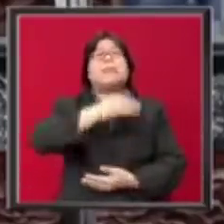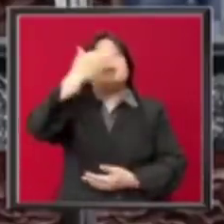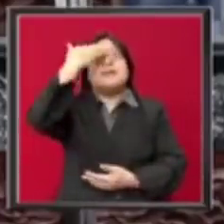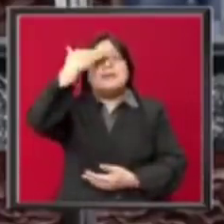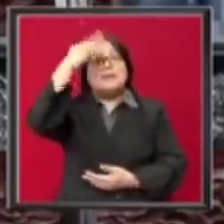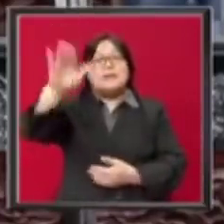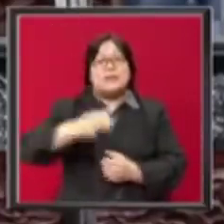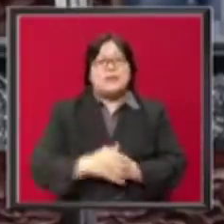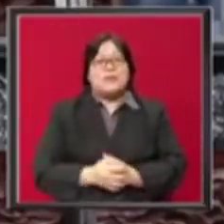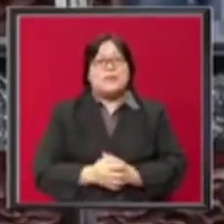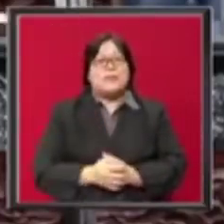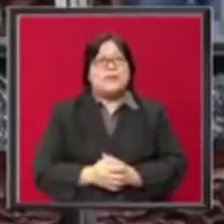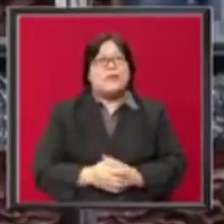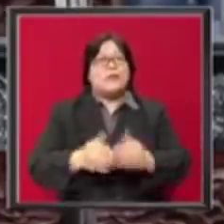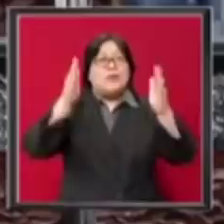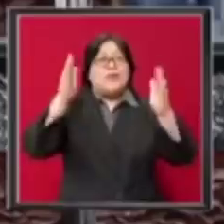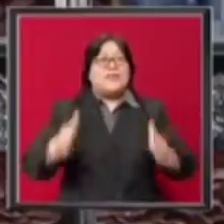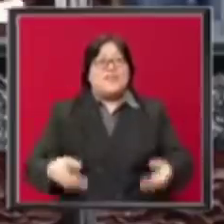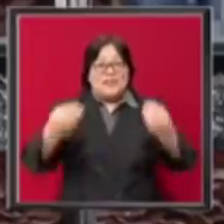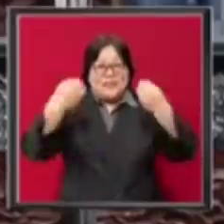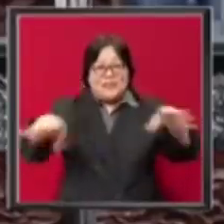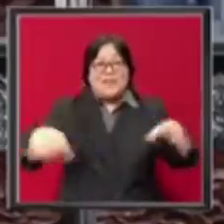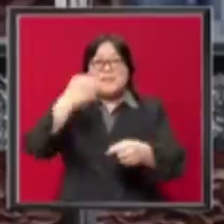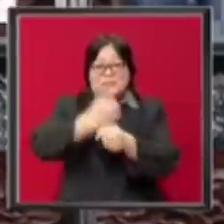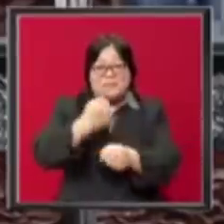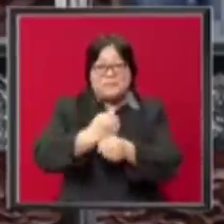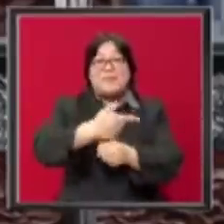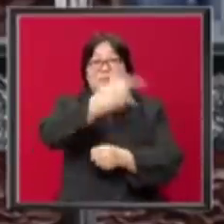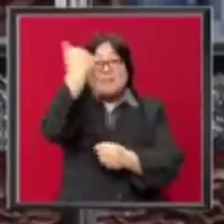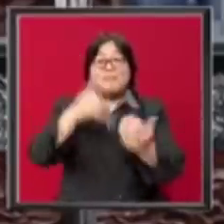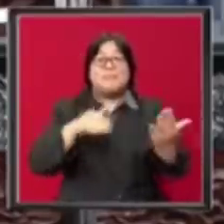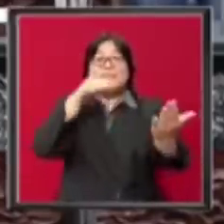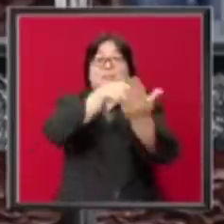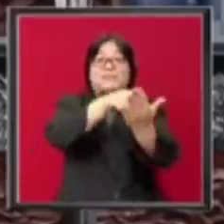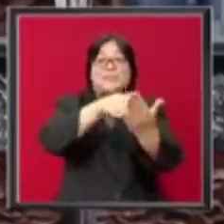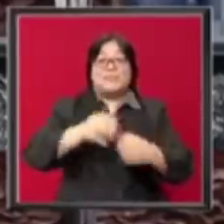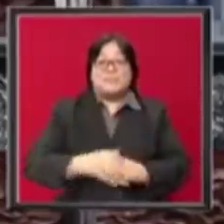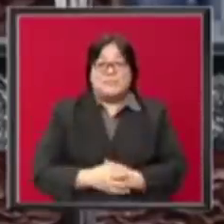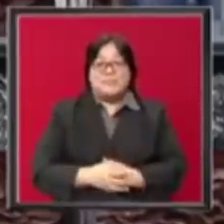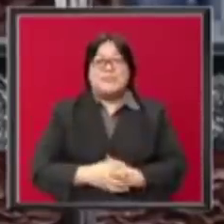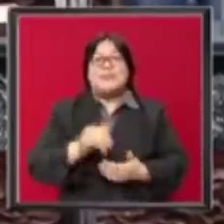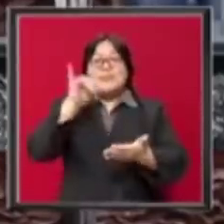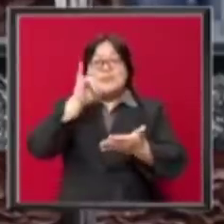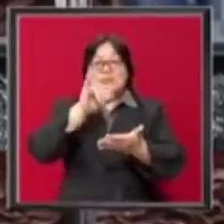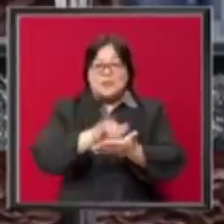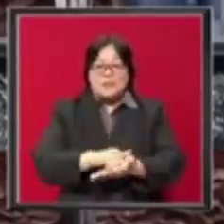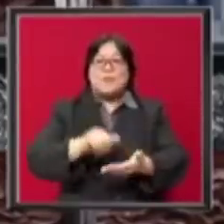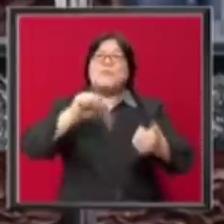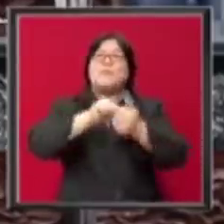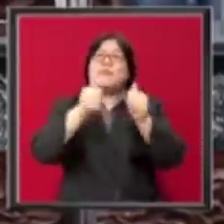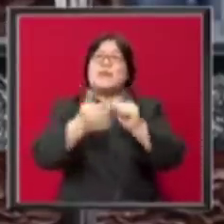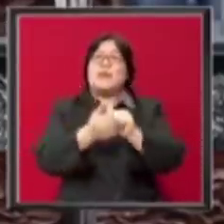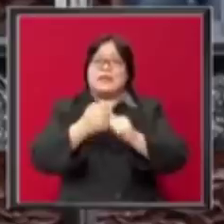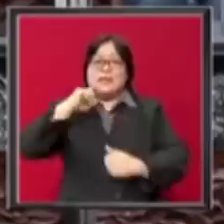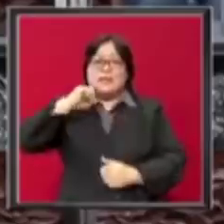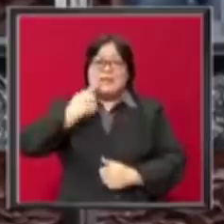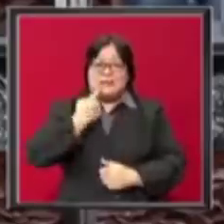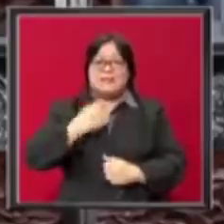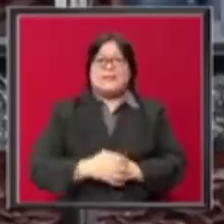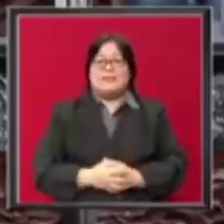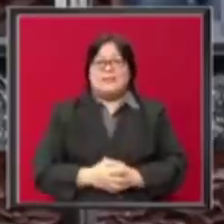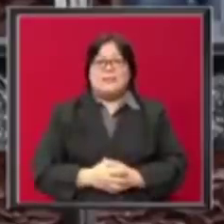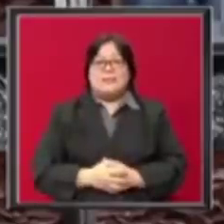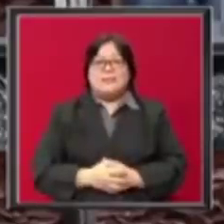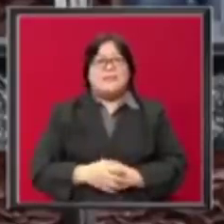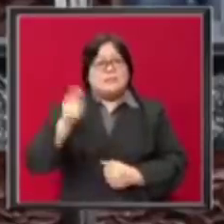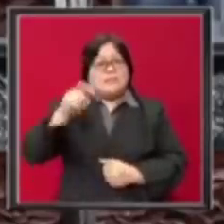tahu. Orang yang hilang pekerjaan kerana sekatan ini, itu masalah mereka itu serius. Jadi